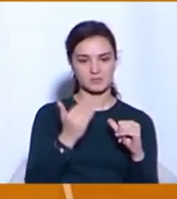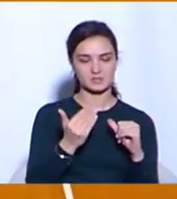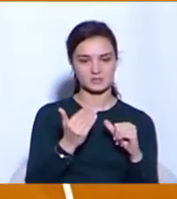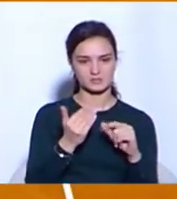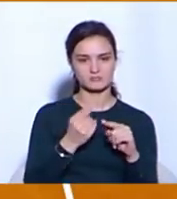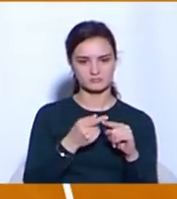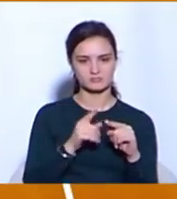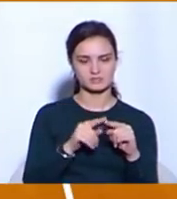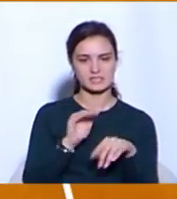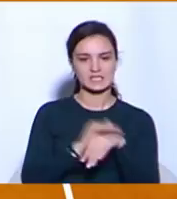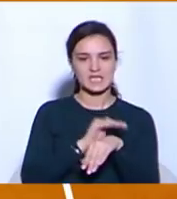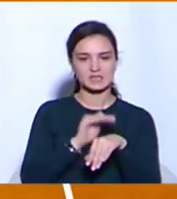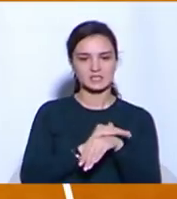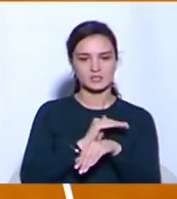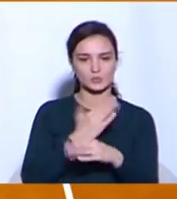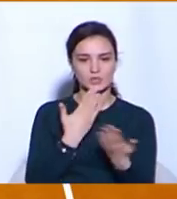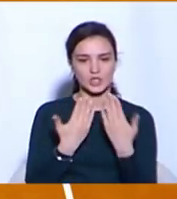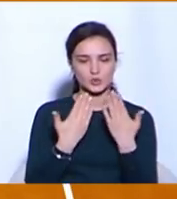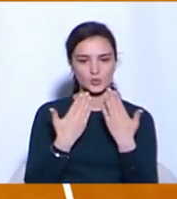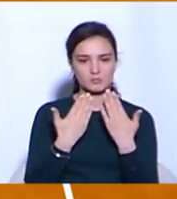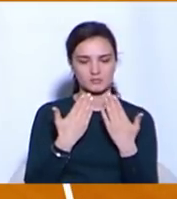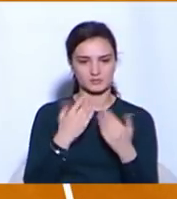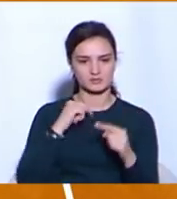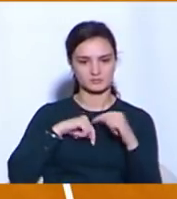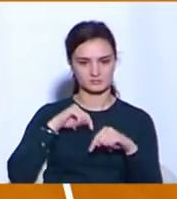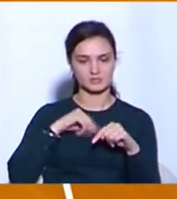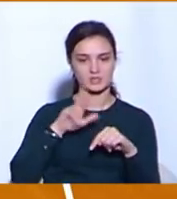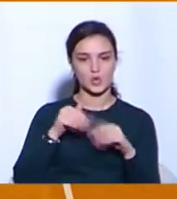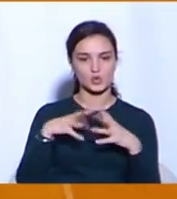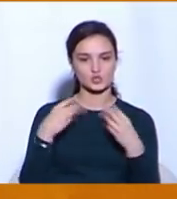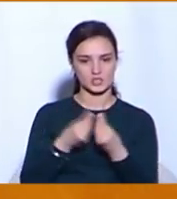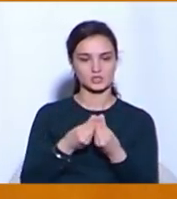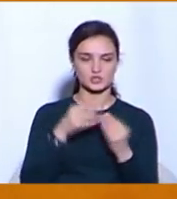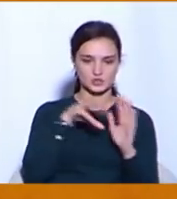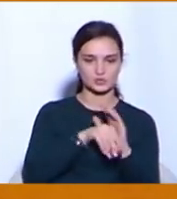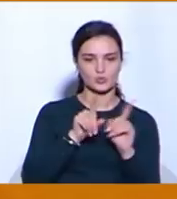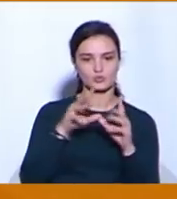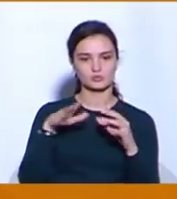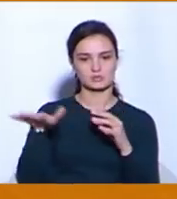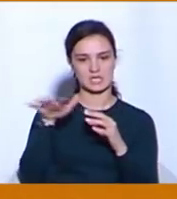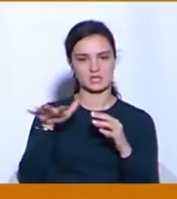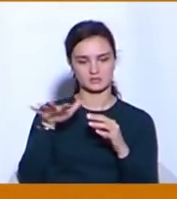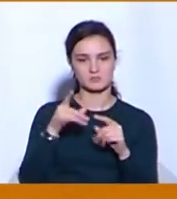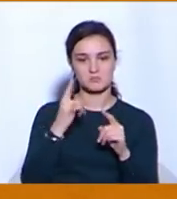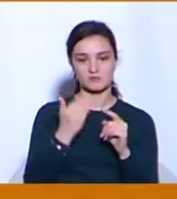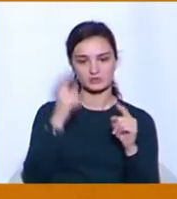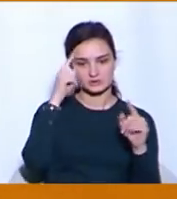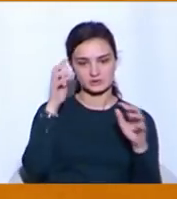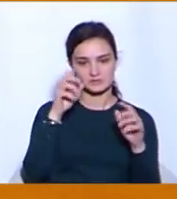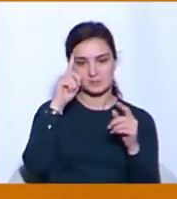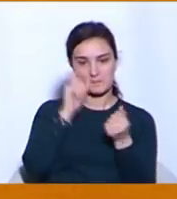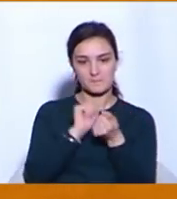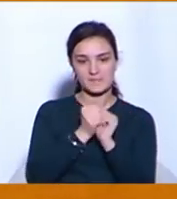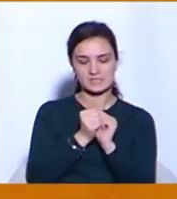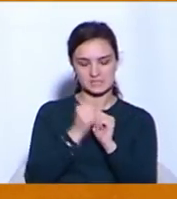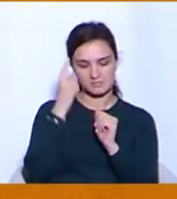ორიენტირებული, კეთილგანწყობილი ურთიერთობები ოჯახში და ოჯახის გარეთ. ბავშვის ტვინის და შესაბამისად